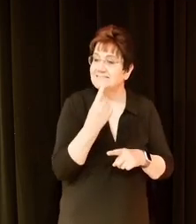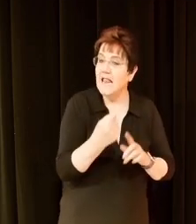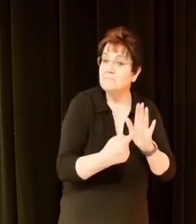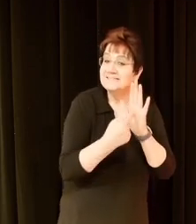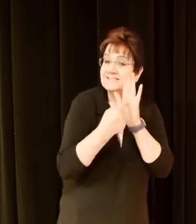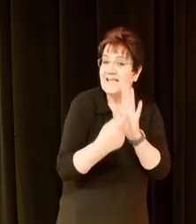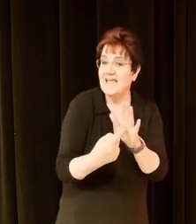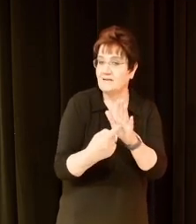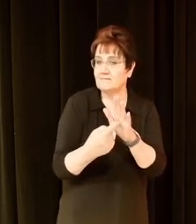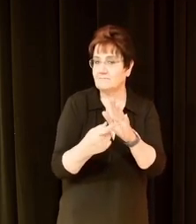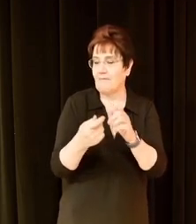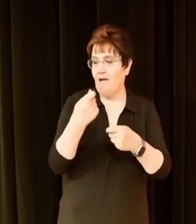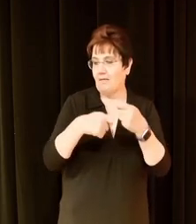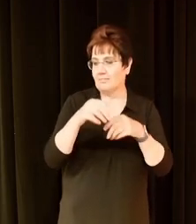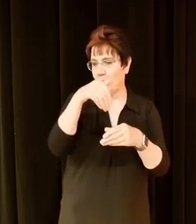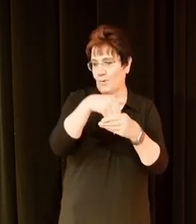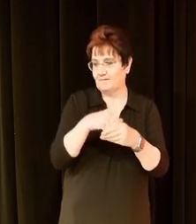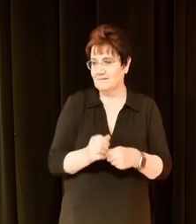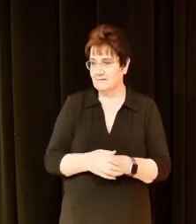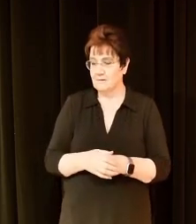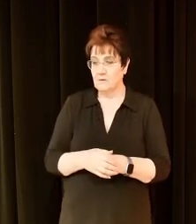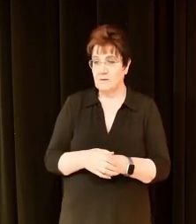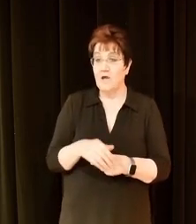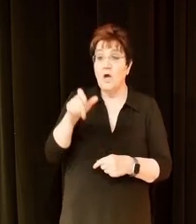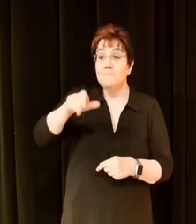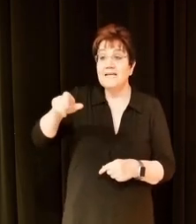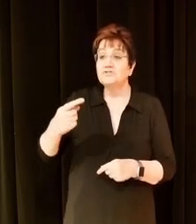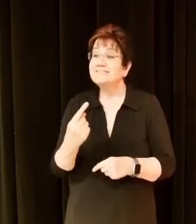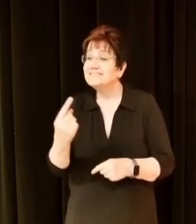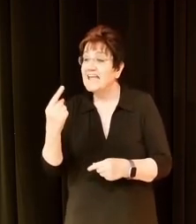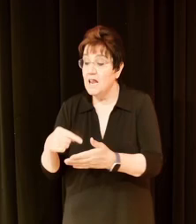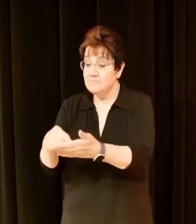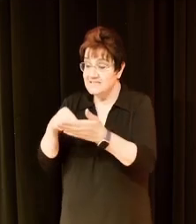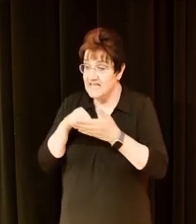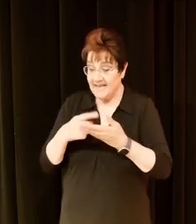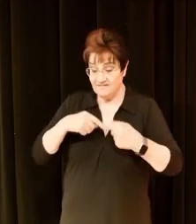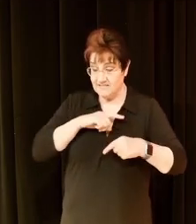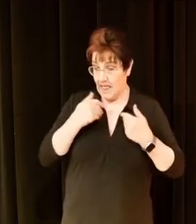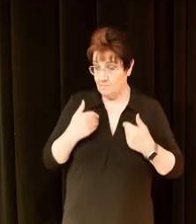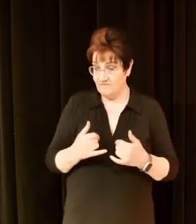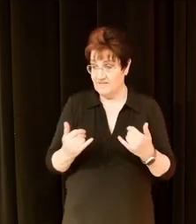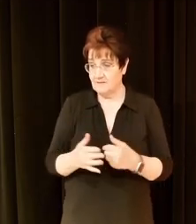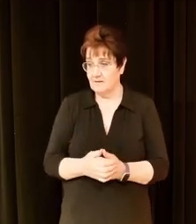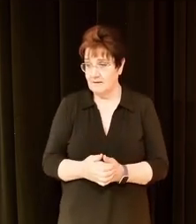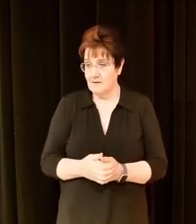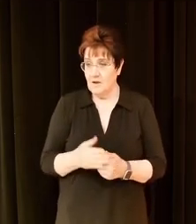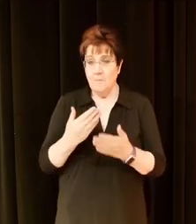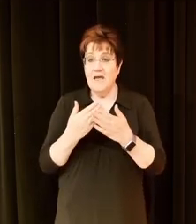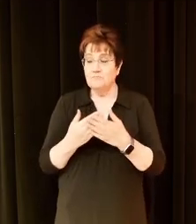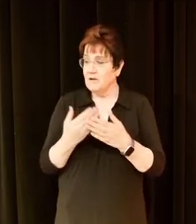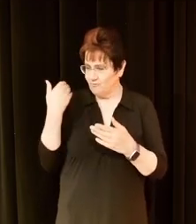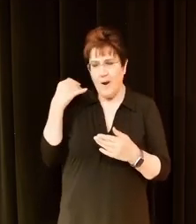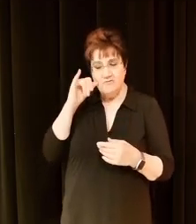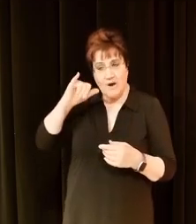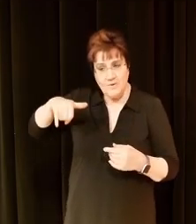handeln. Menschen zeigen uns, wie es uns geht. Auch wieder ein Beispiel von Frau Jenschke gerade. Nehme ich was wahr von